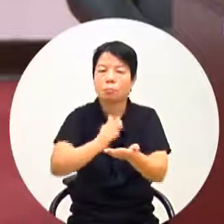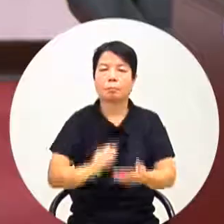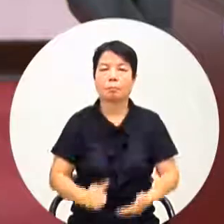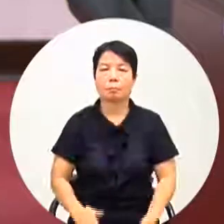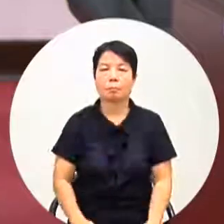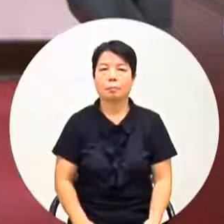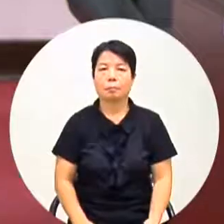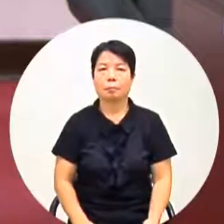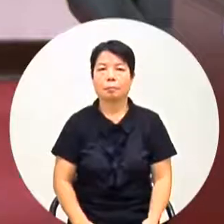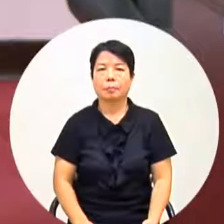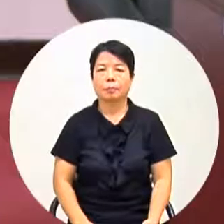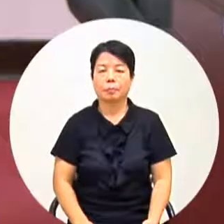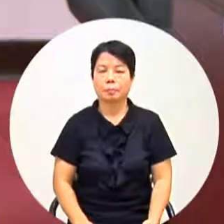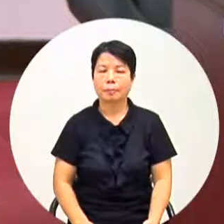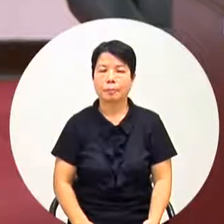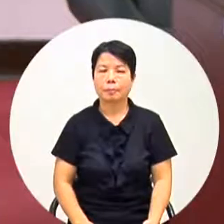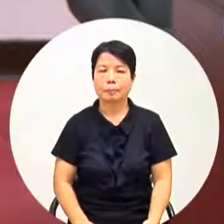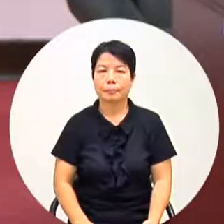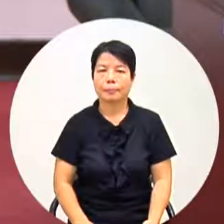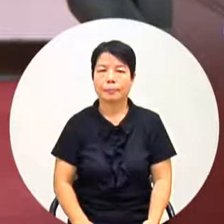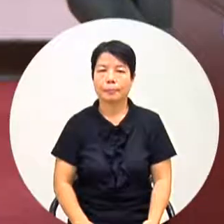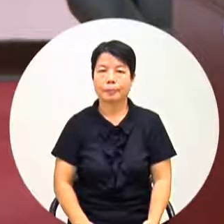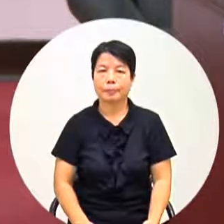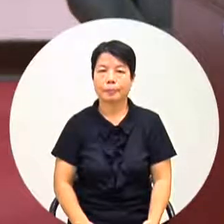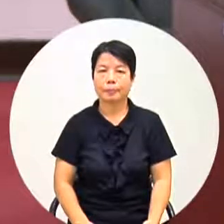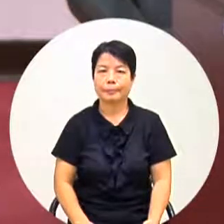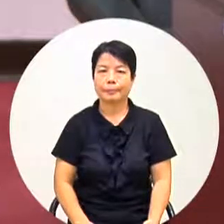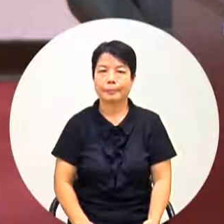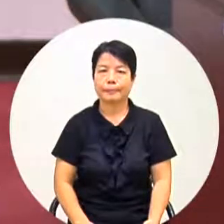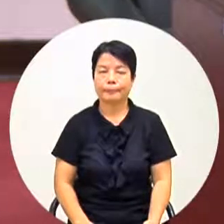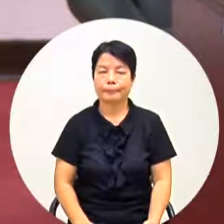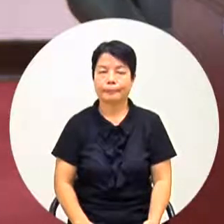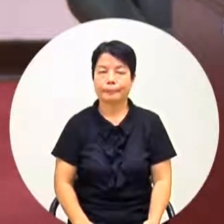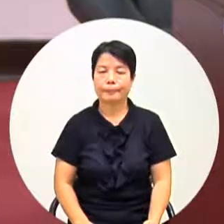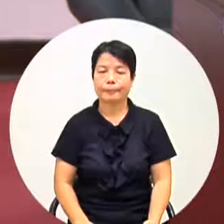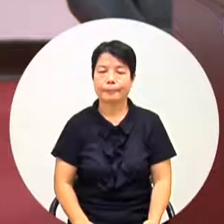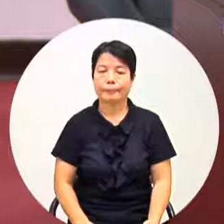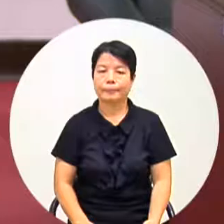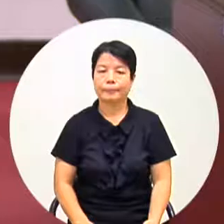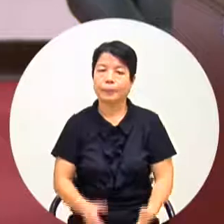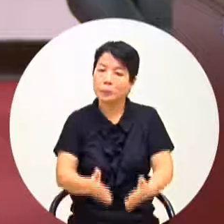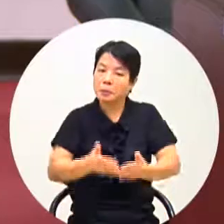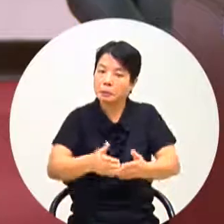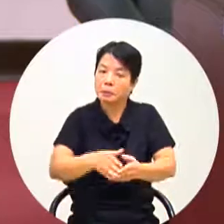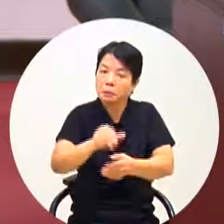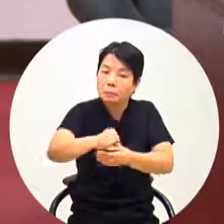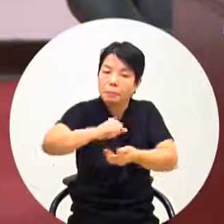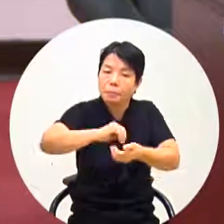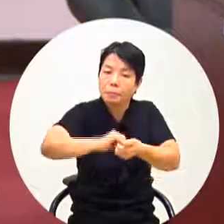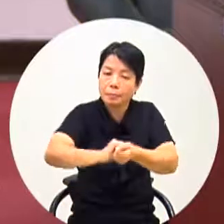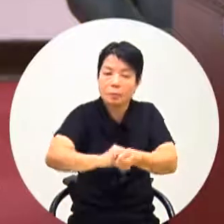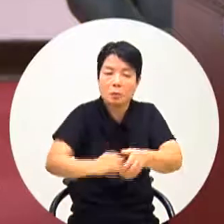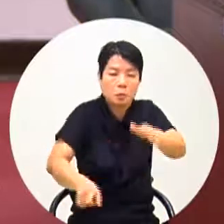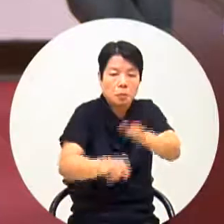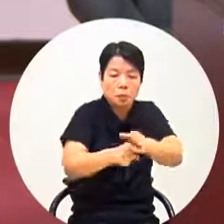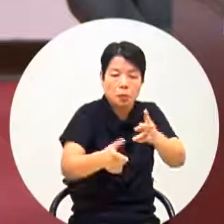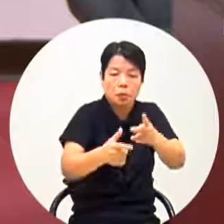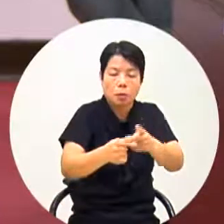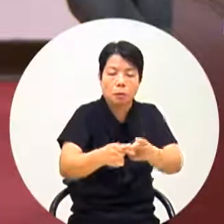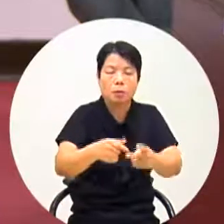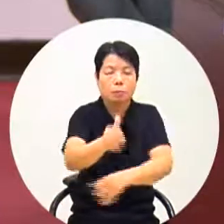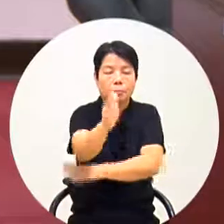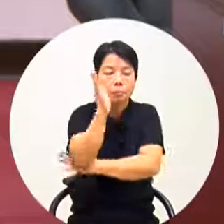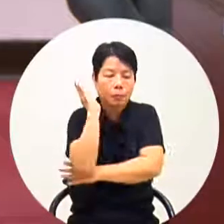如何处理？所以这要被认定是违建，还是政府可以协助合法处